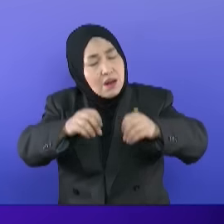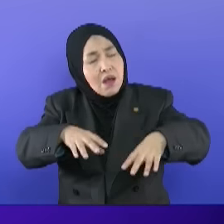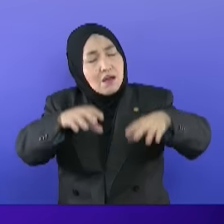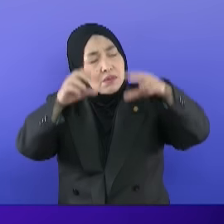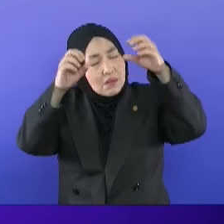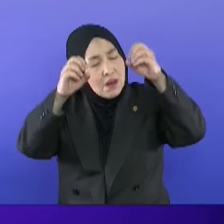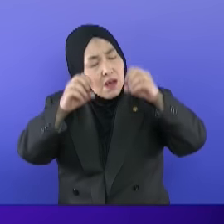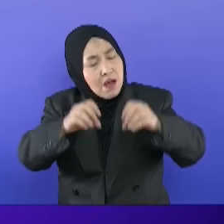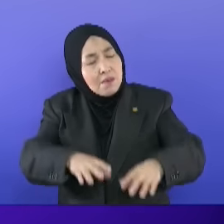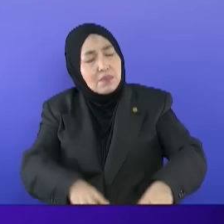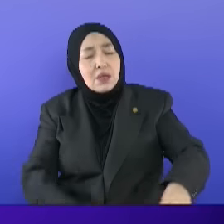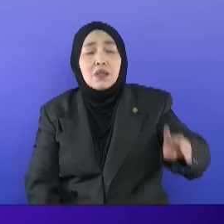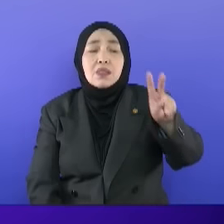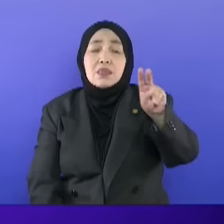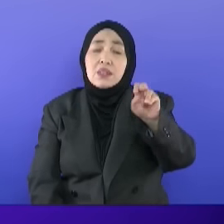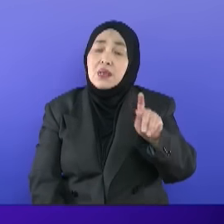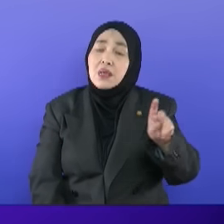yallati